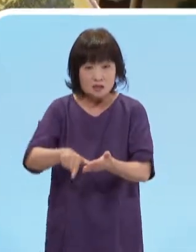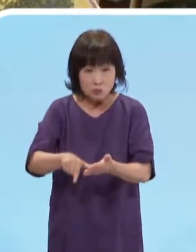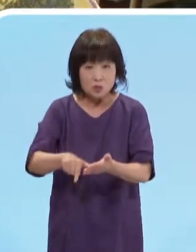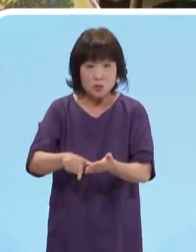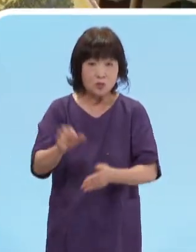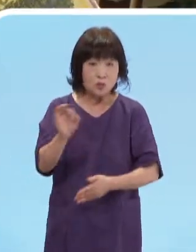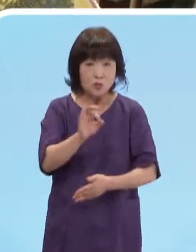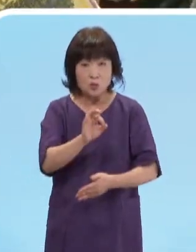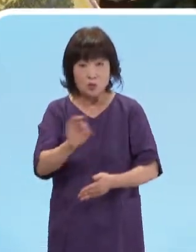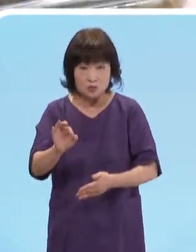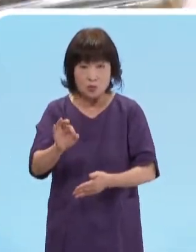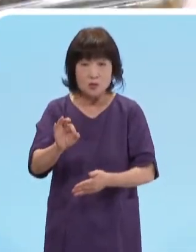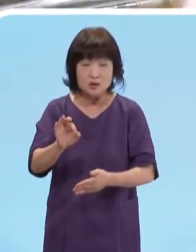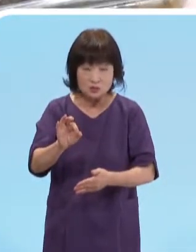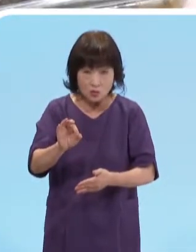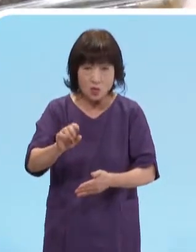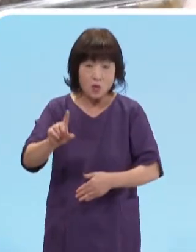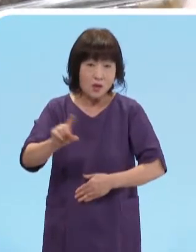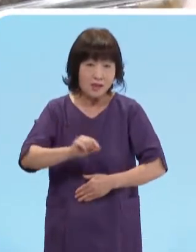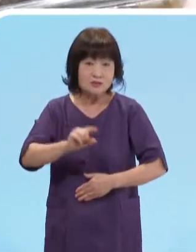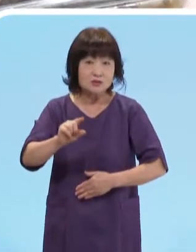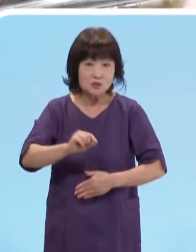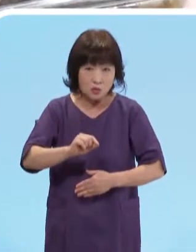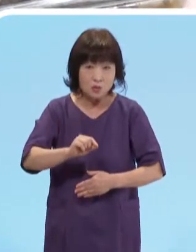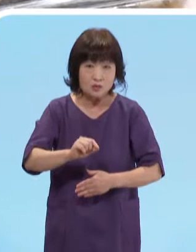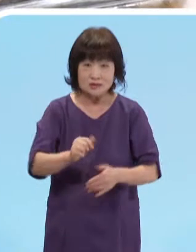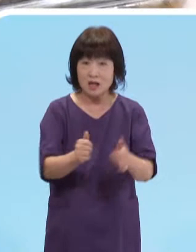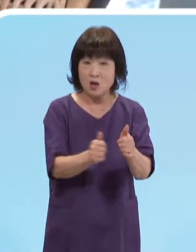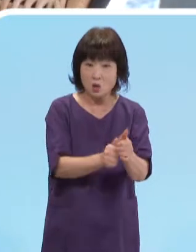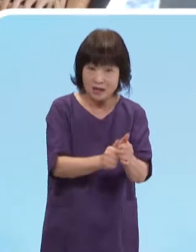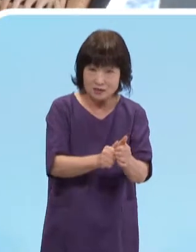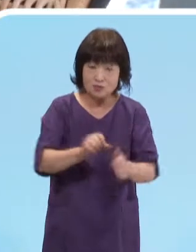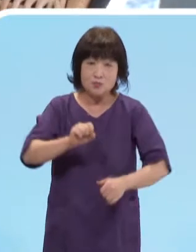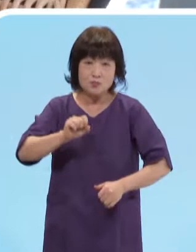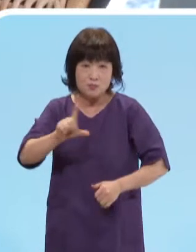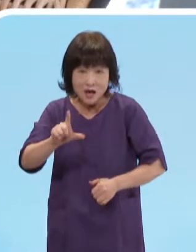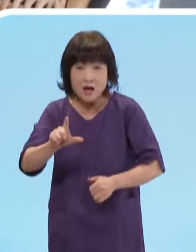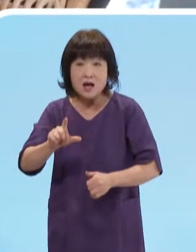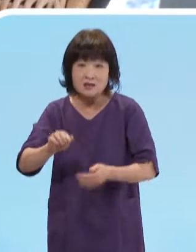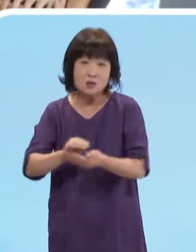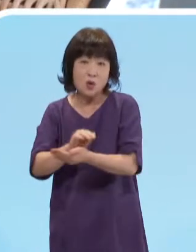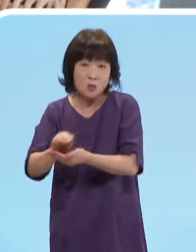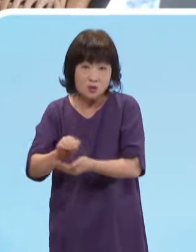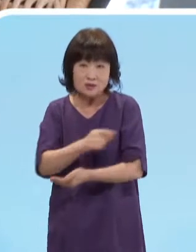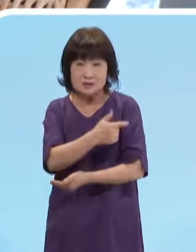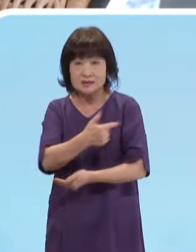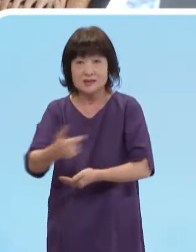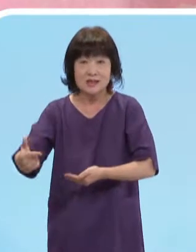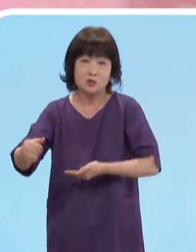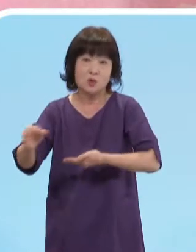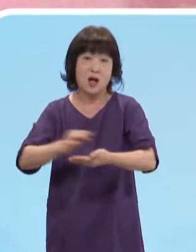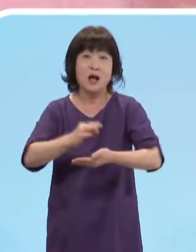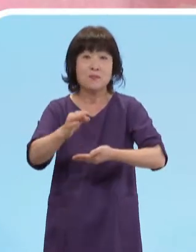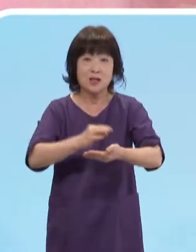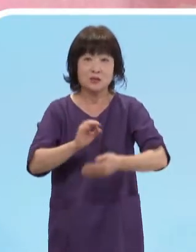地元の農産物を生かした惣菜、パン、お餅などを生産・販売しています。